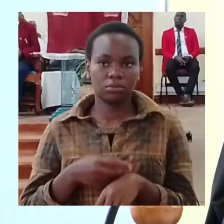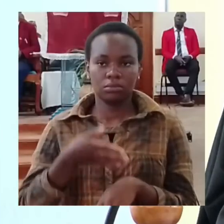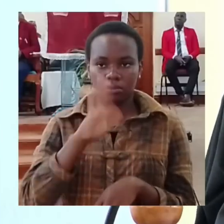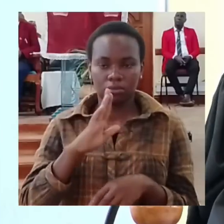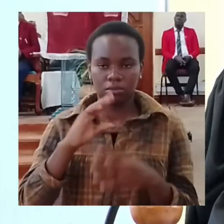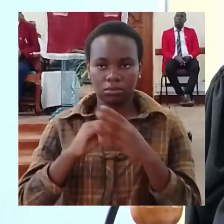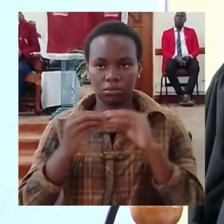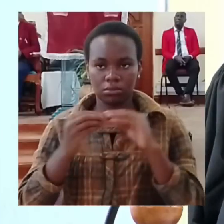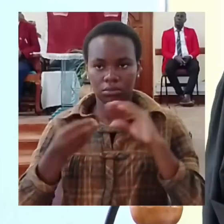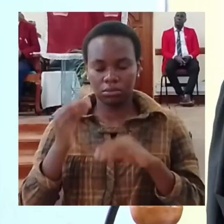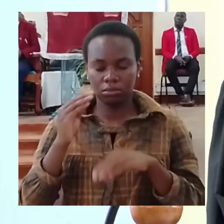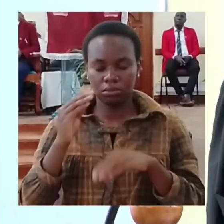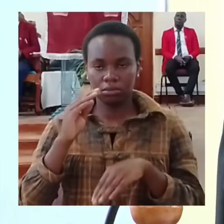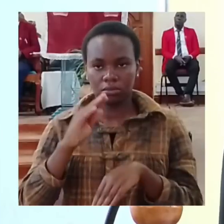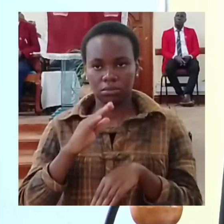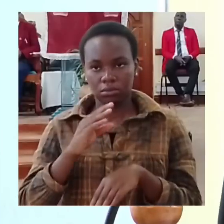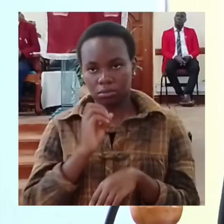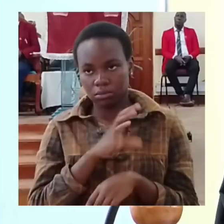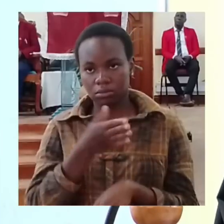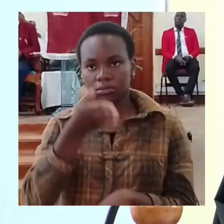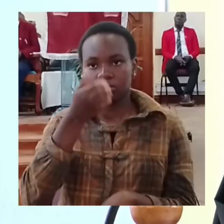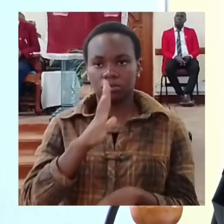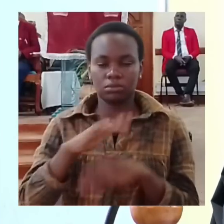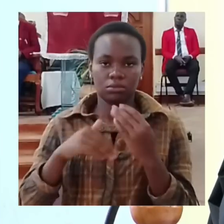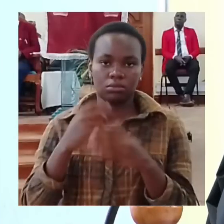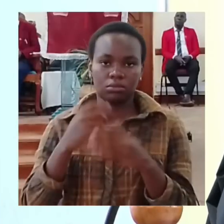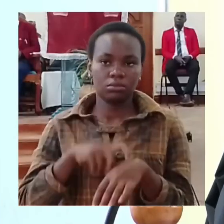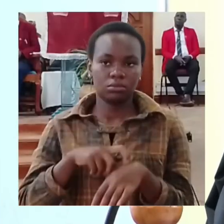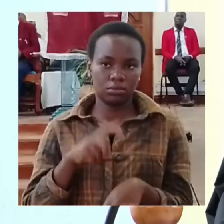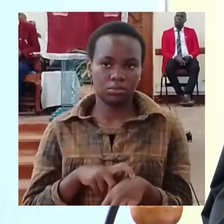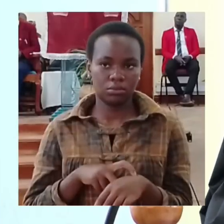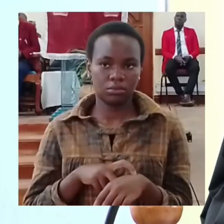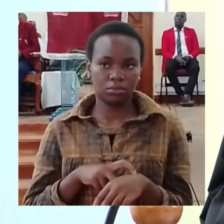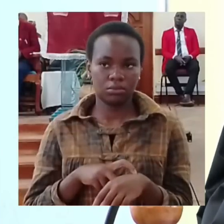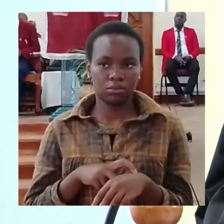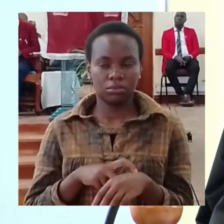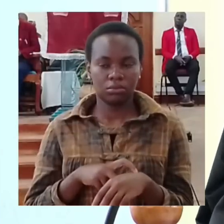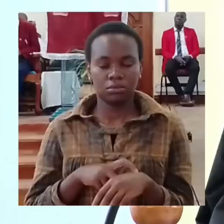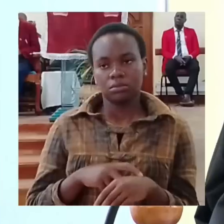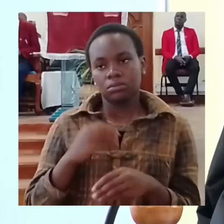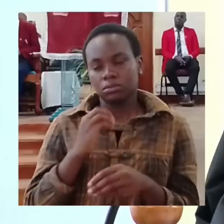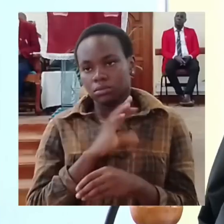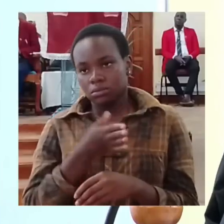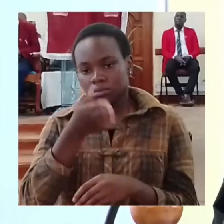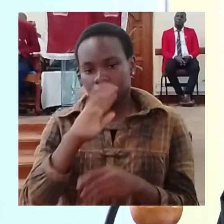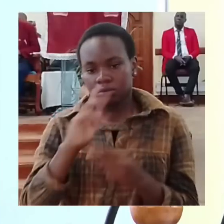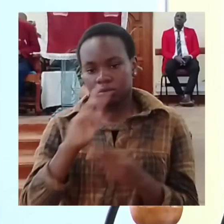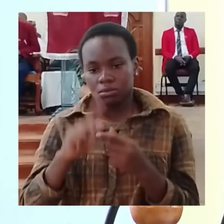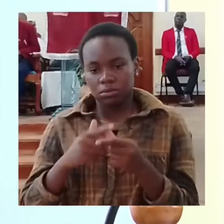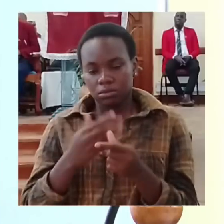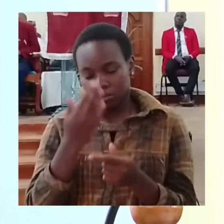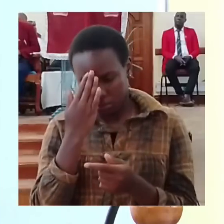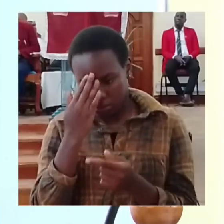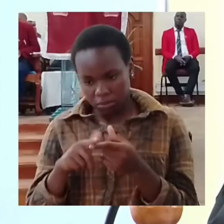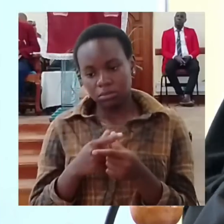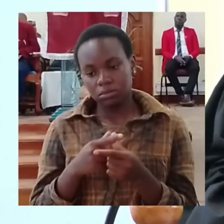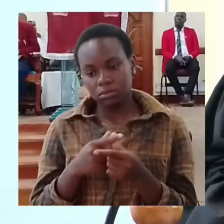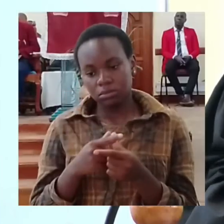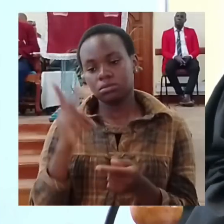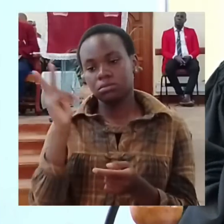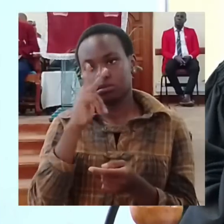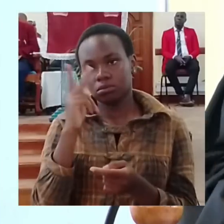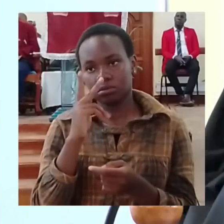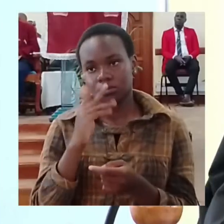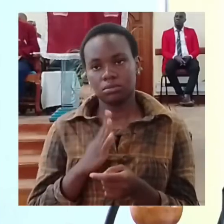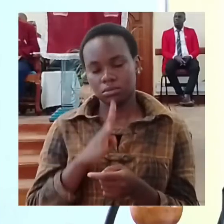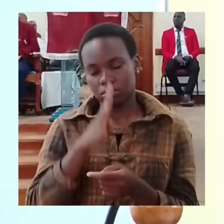ngoro ya gũgwĩtigĩra Jehova. Mwathani agocwo. Nyũmbĩra ngoro ya twĩnyihanĩrie na andũ a Karati na Sunday